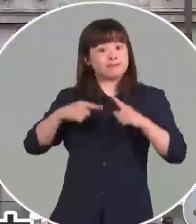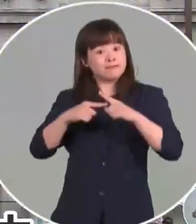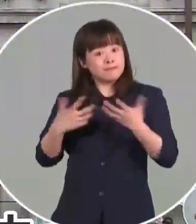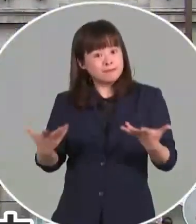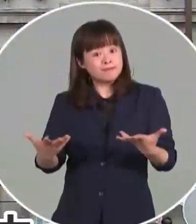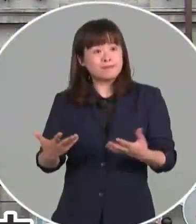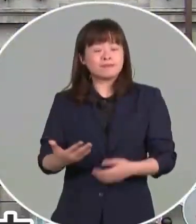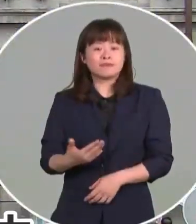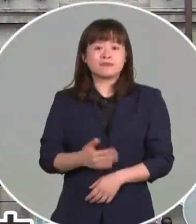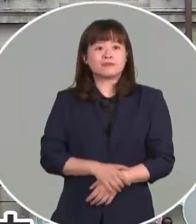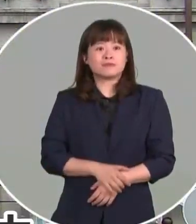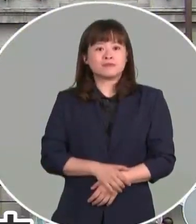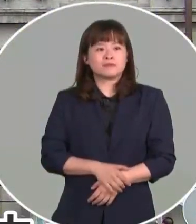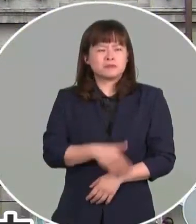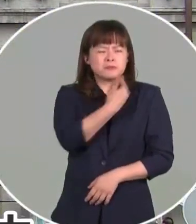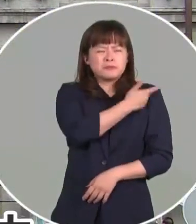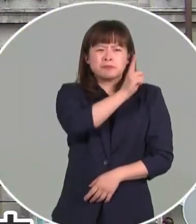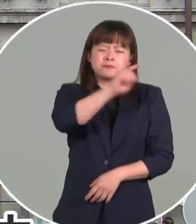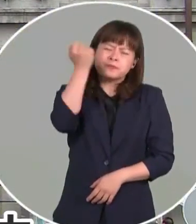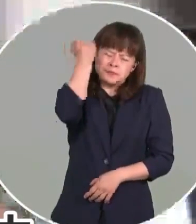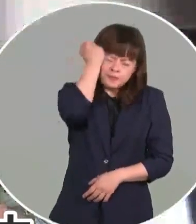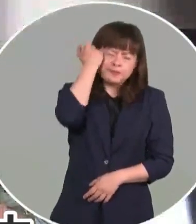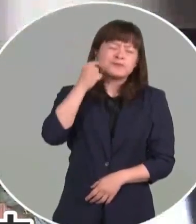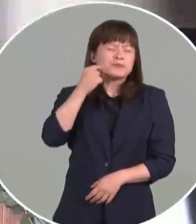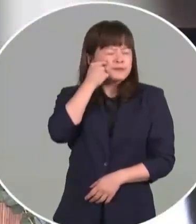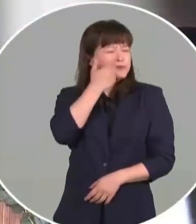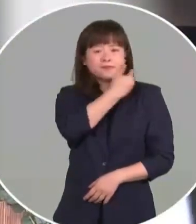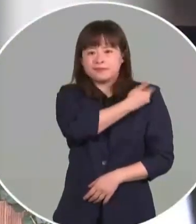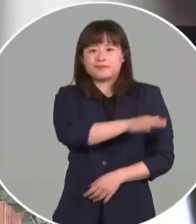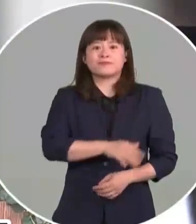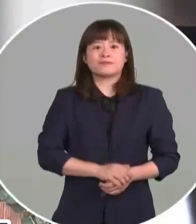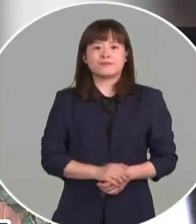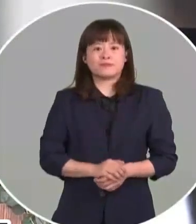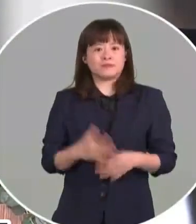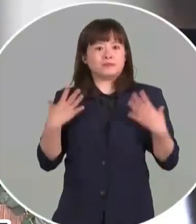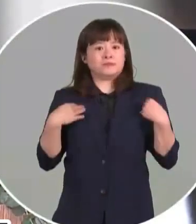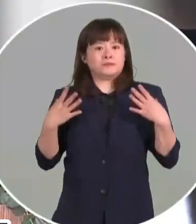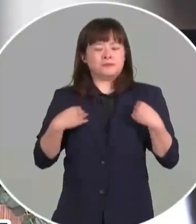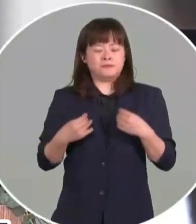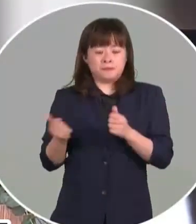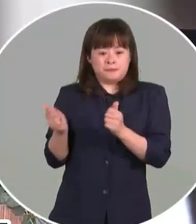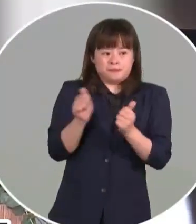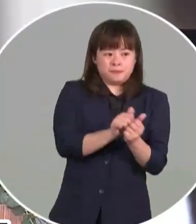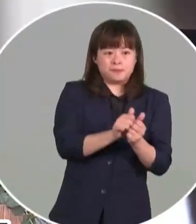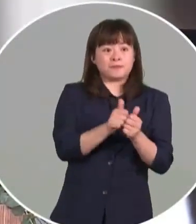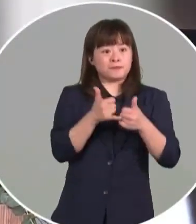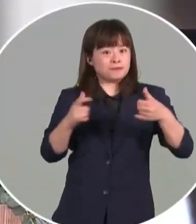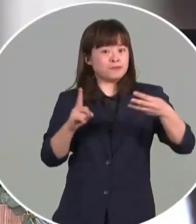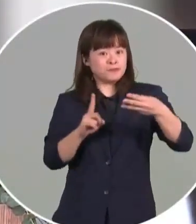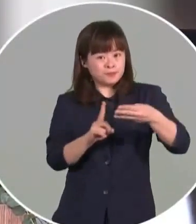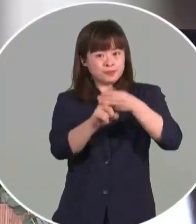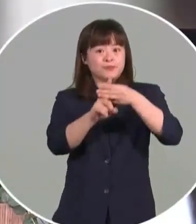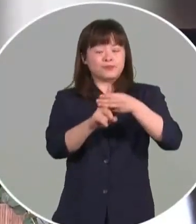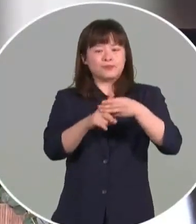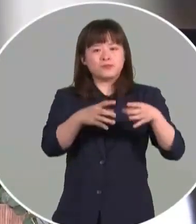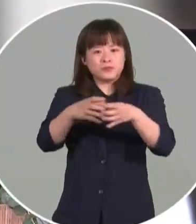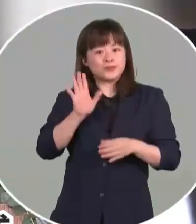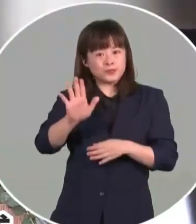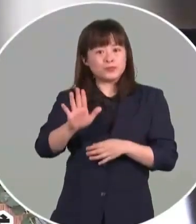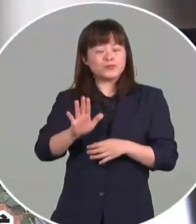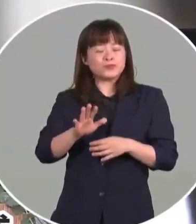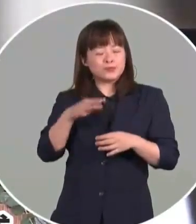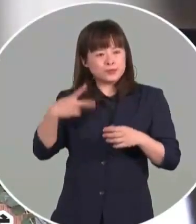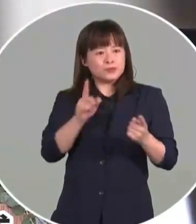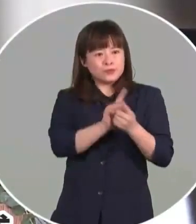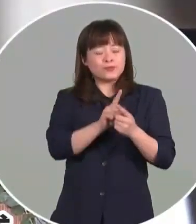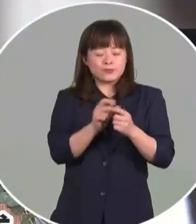不论多在多么艰难的环境中，依然能够靠着我们的民主、我们的团结和